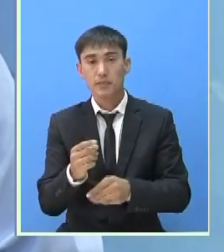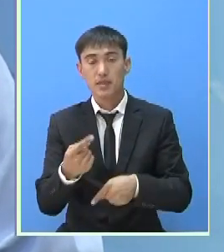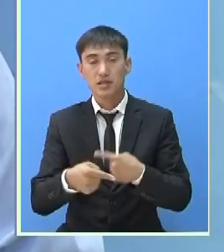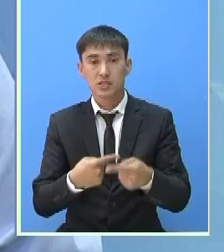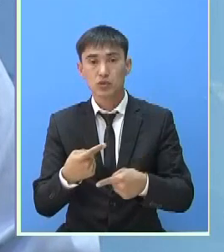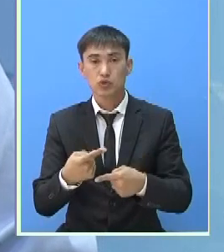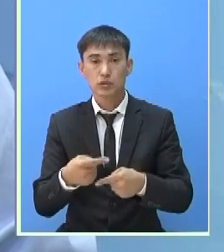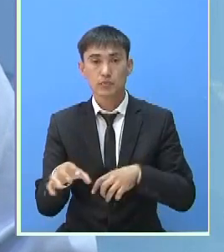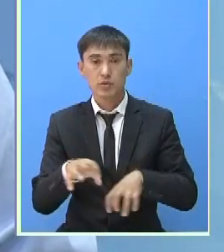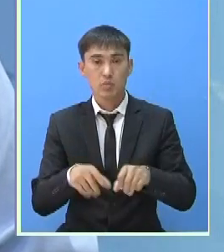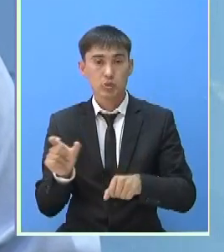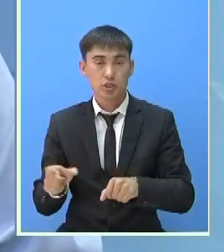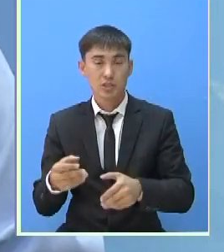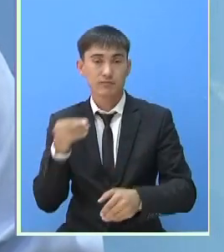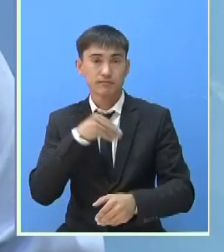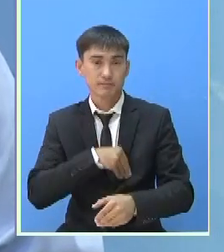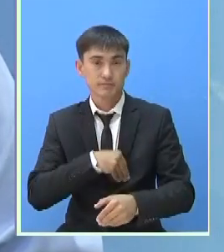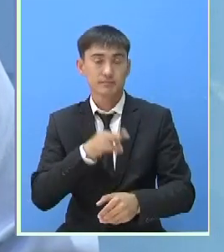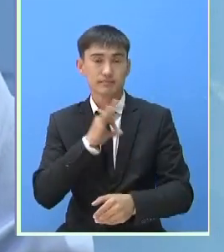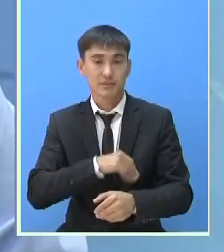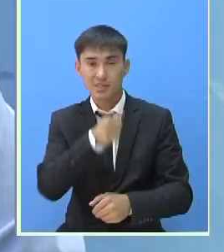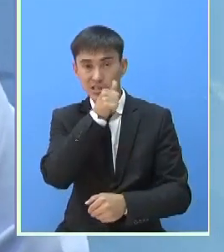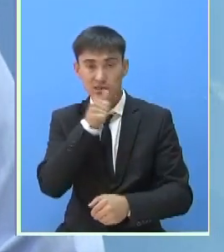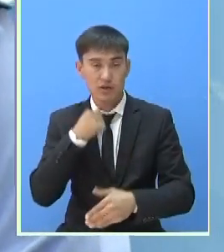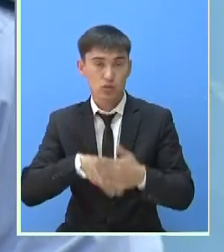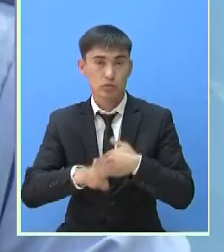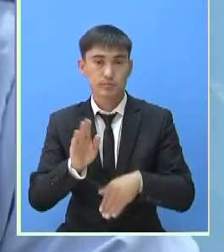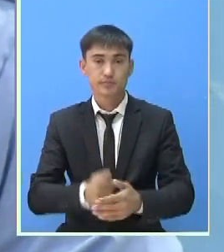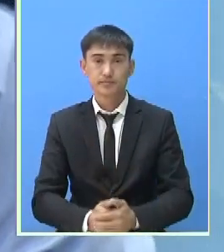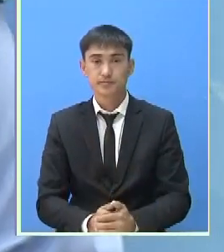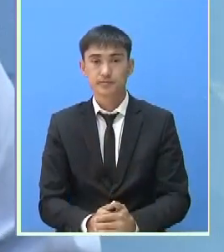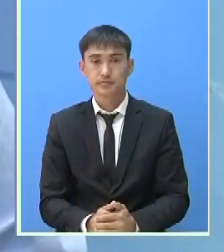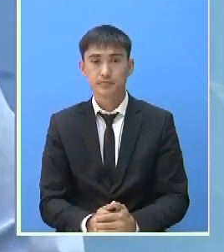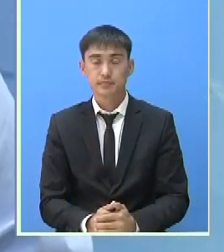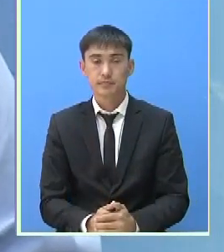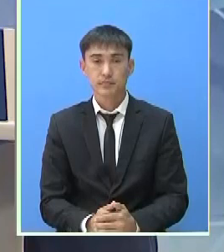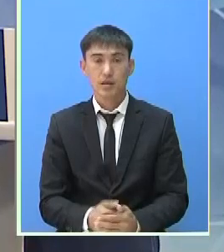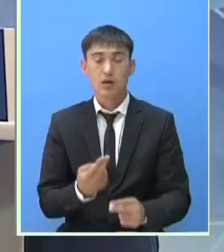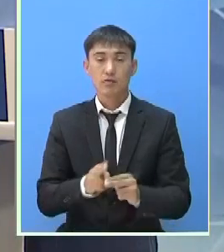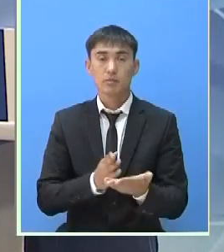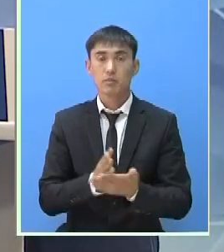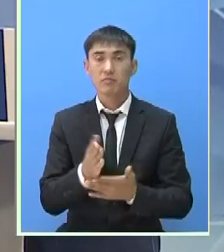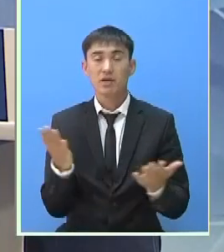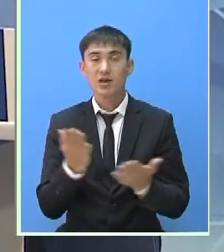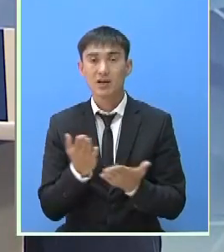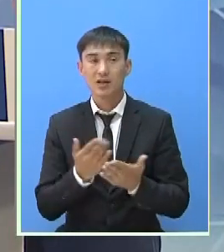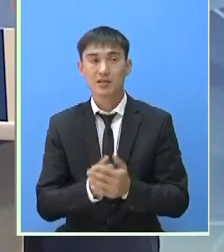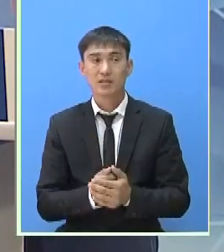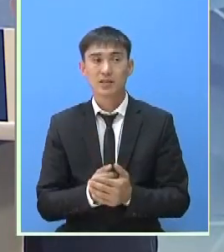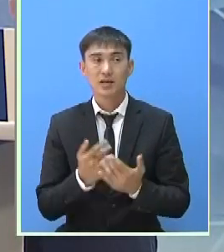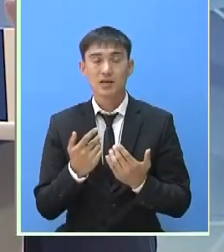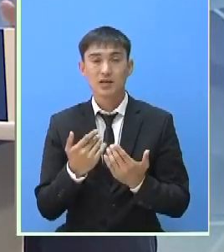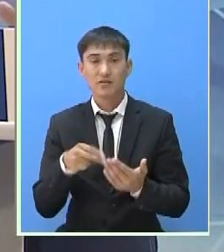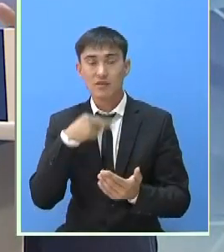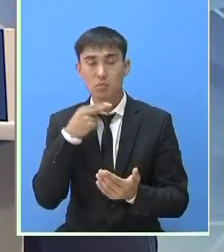данные злоумышленники их обманывают и скрываются. И в данном направлении каким меры